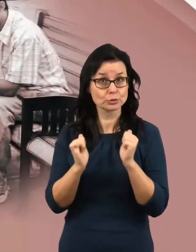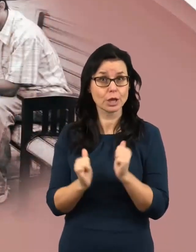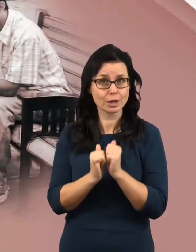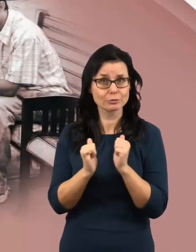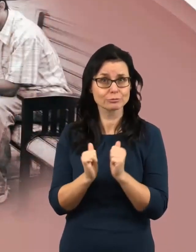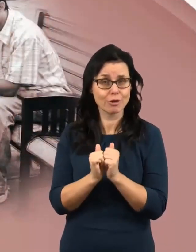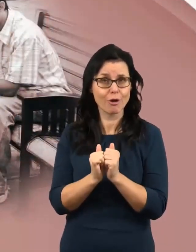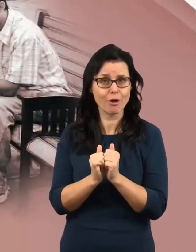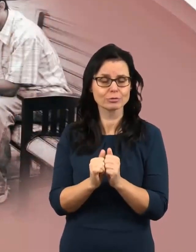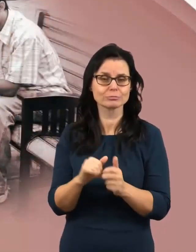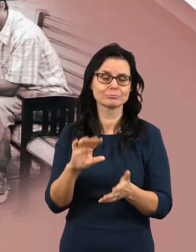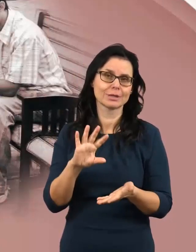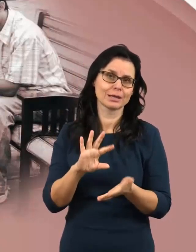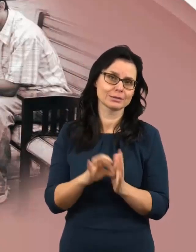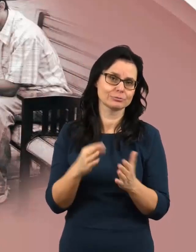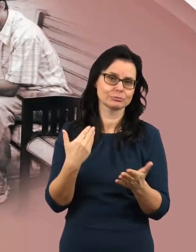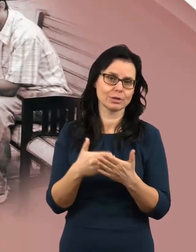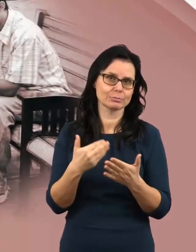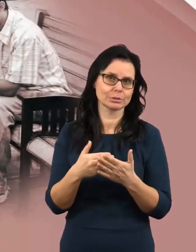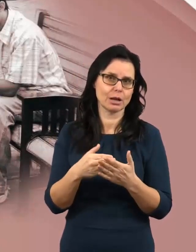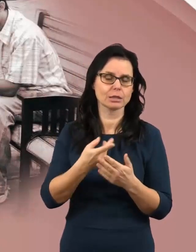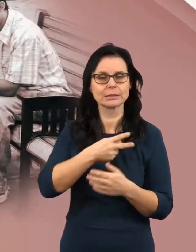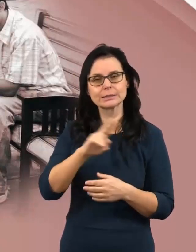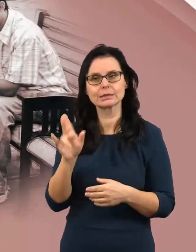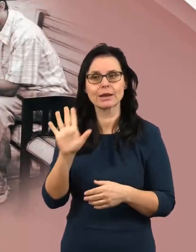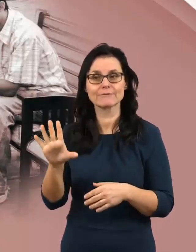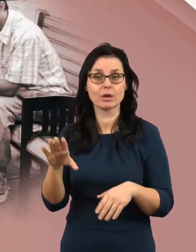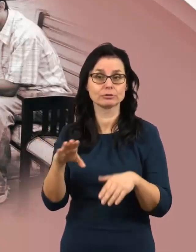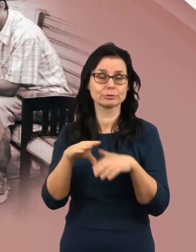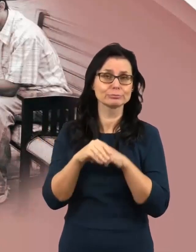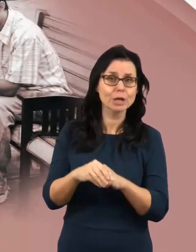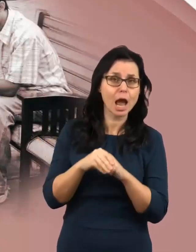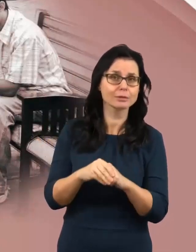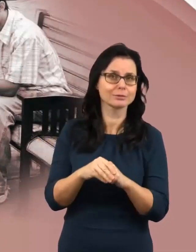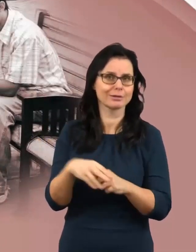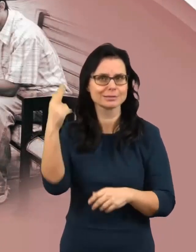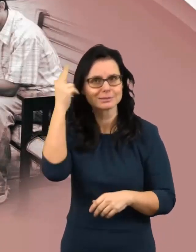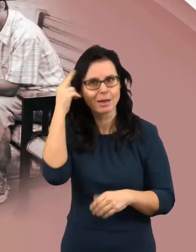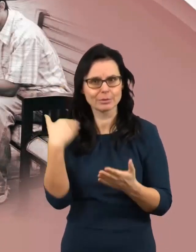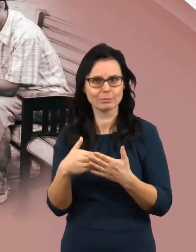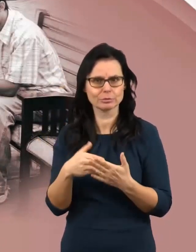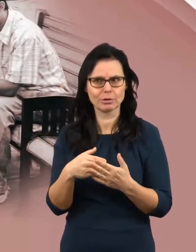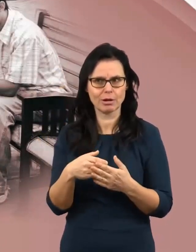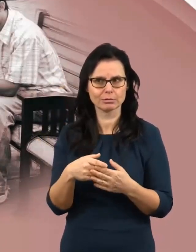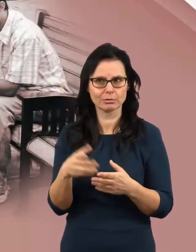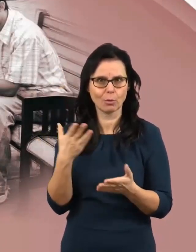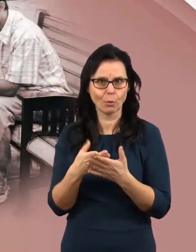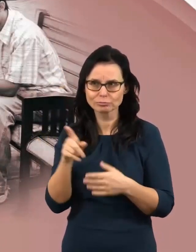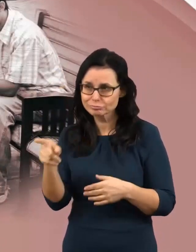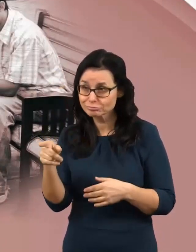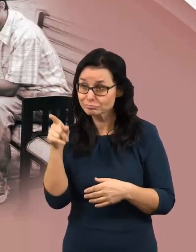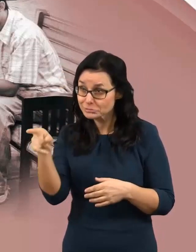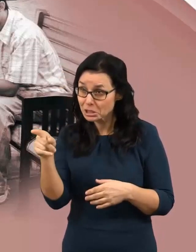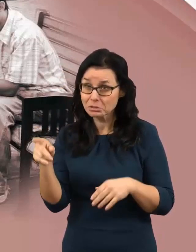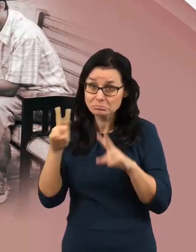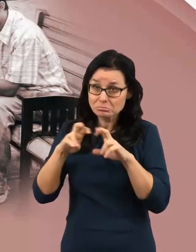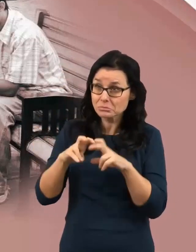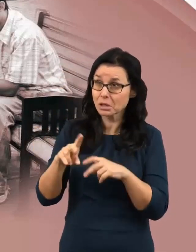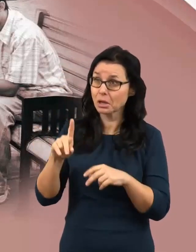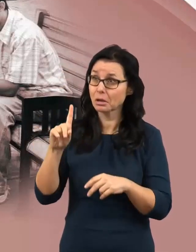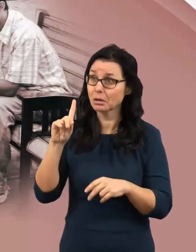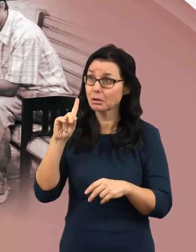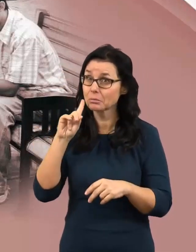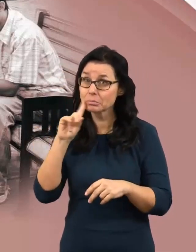že když někteří vaši přátelé a známí zjistili, že se zabýváte Pánem Bohem a duchovní